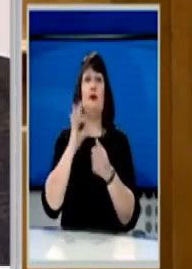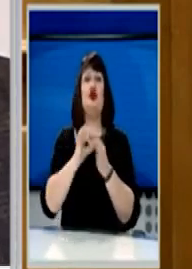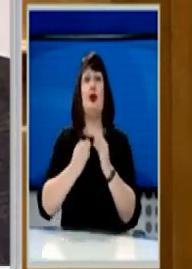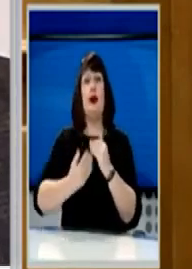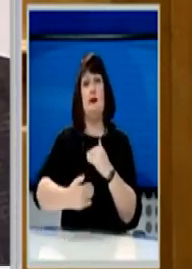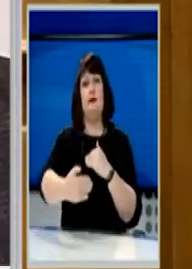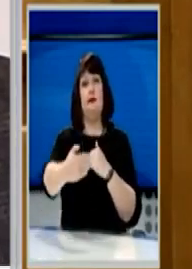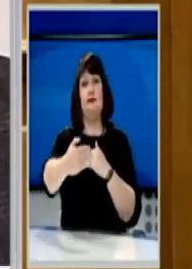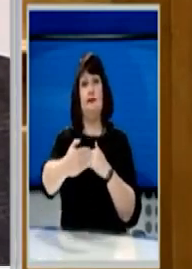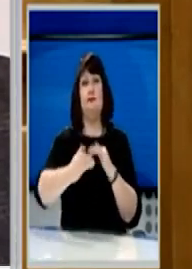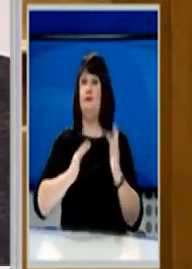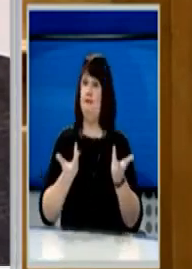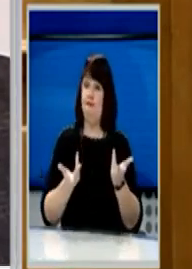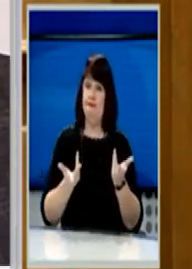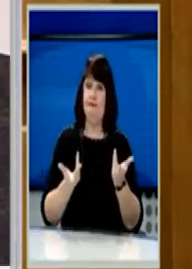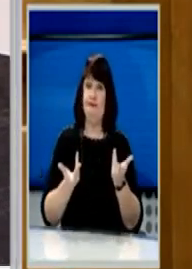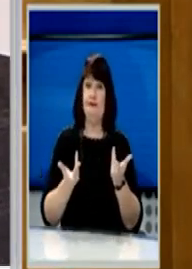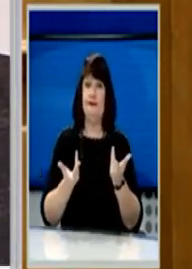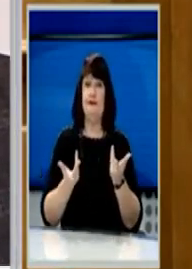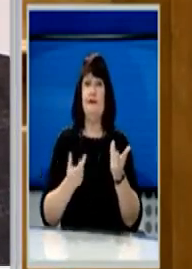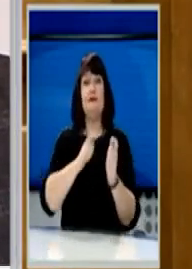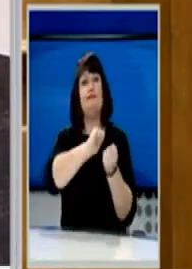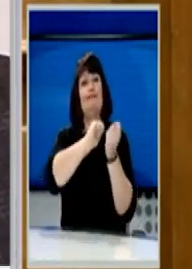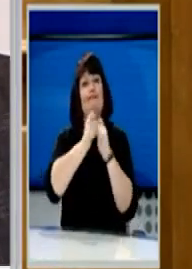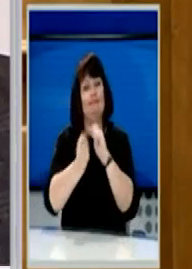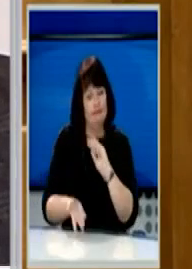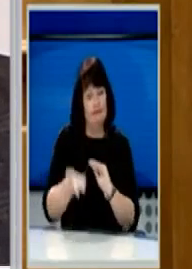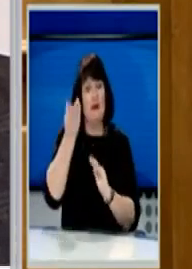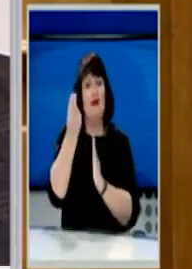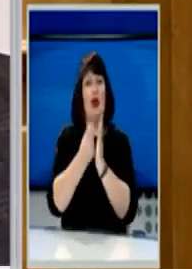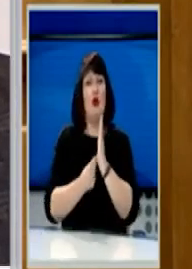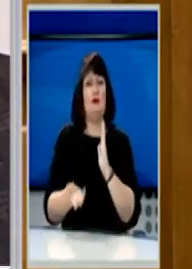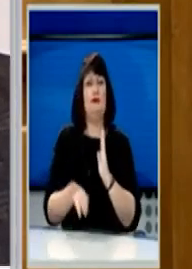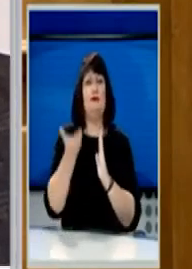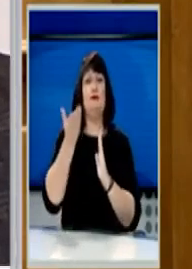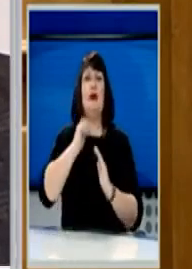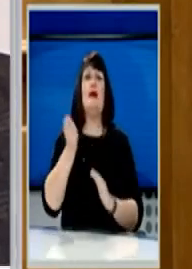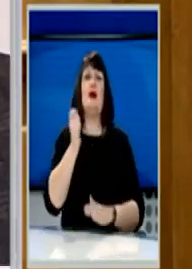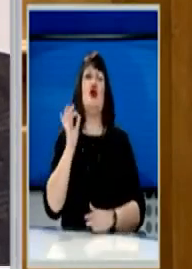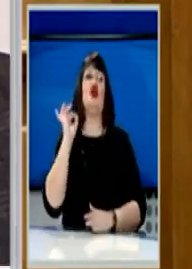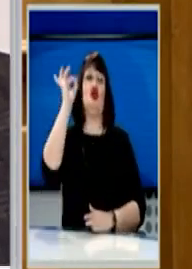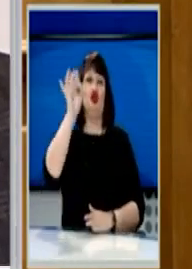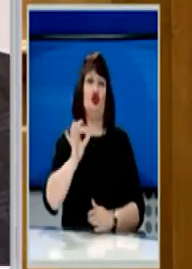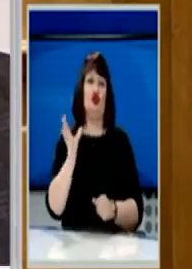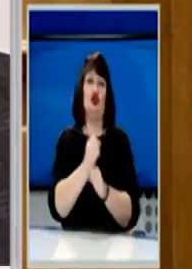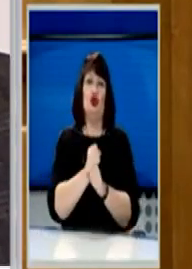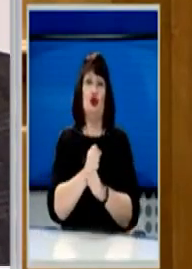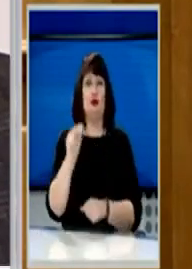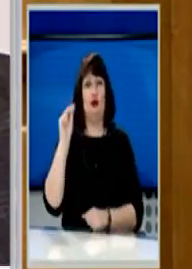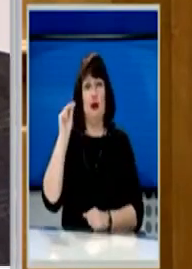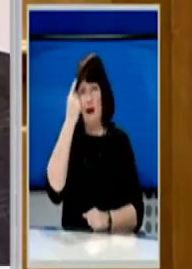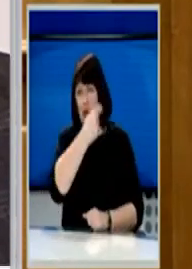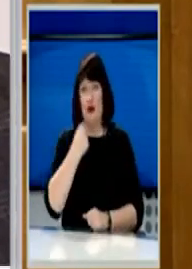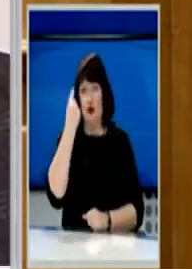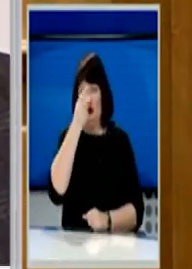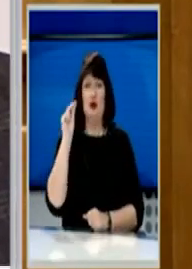προϋπολογισμός που να μην έχει βάση, να είναι εθεροβάμων δηλαδή. Είναι ένας προϋπολογισμός ο οποίος βασίζεται σε πραγματικούς αριθμούς,